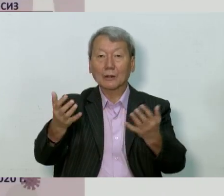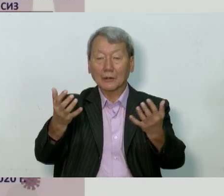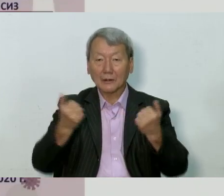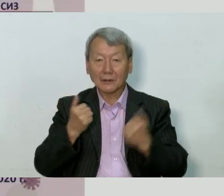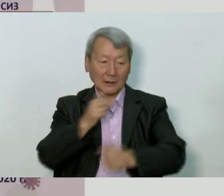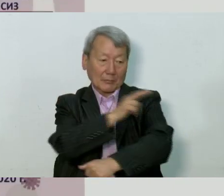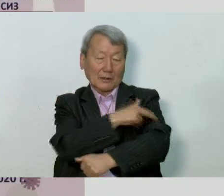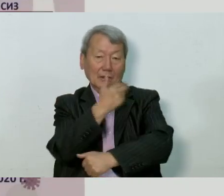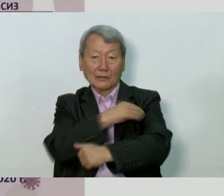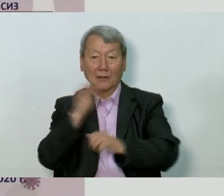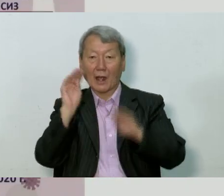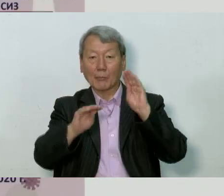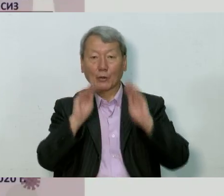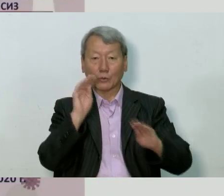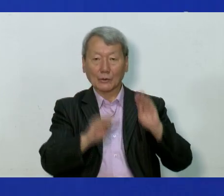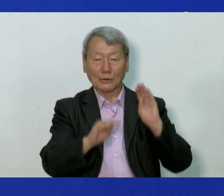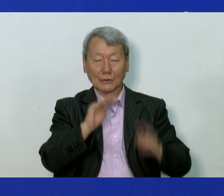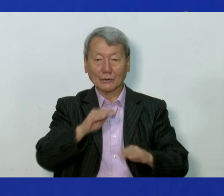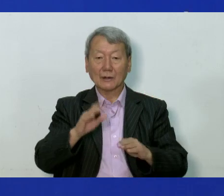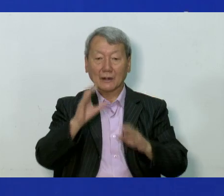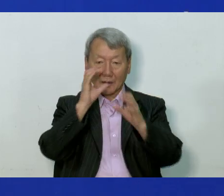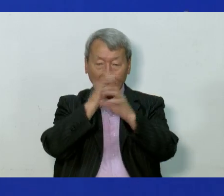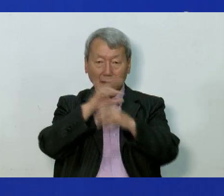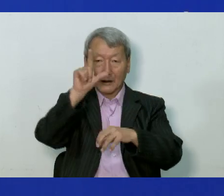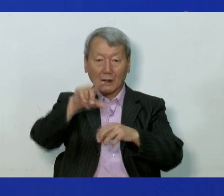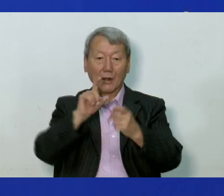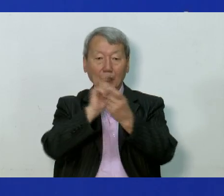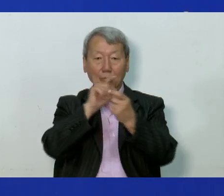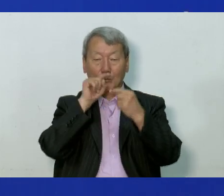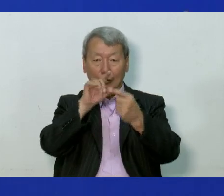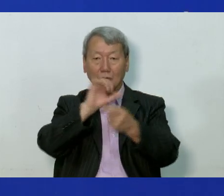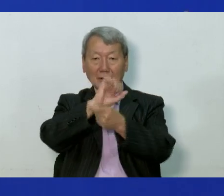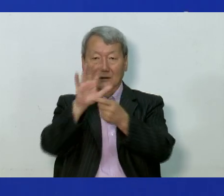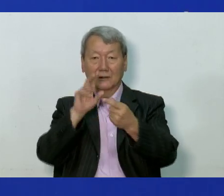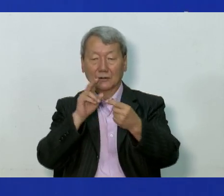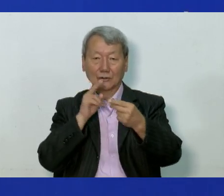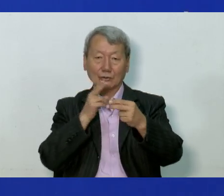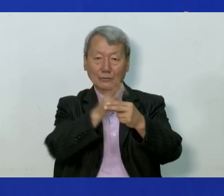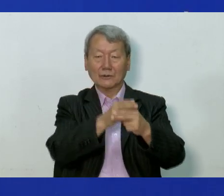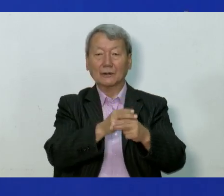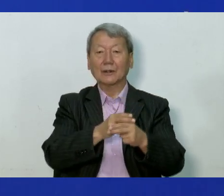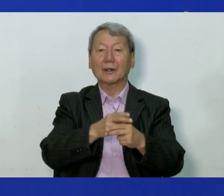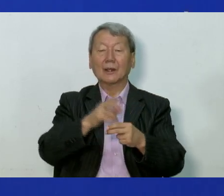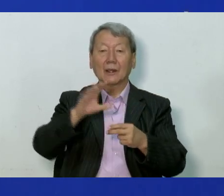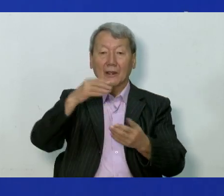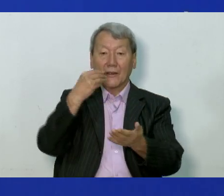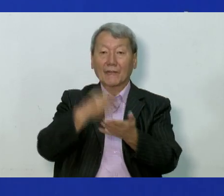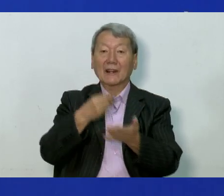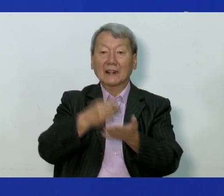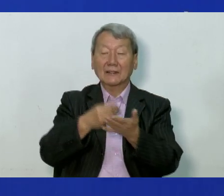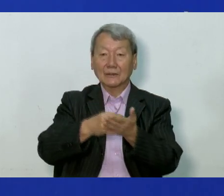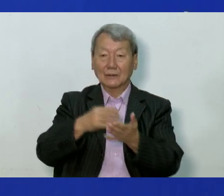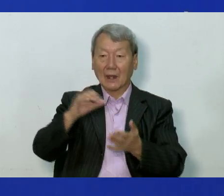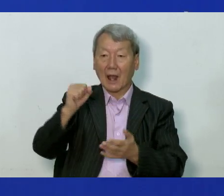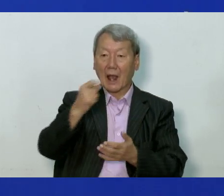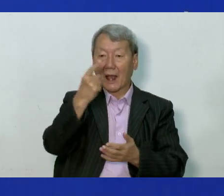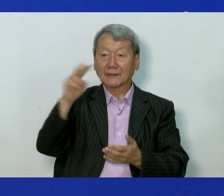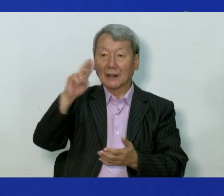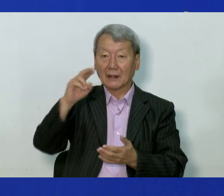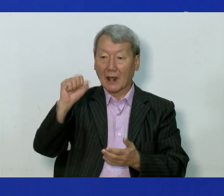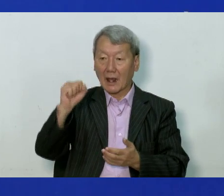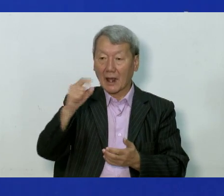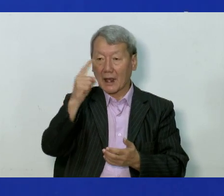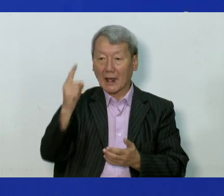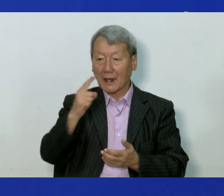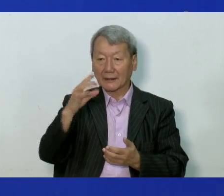приобретаться медицинское оборудование и препараты для борьбы с COVID-19. Финансовые условия Азиатского банка развития –